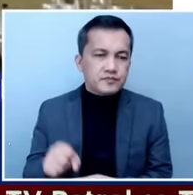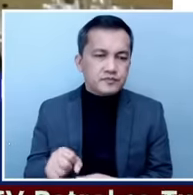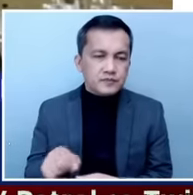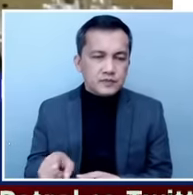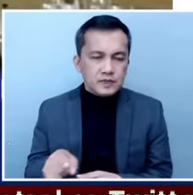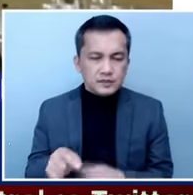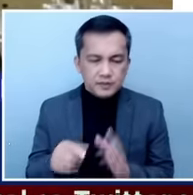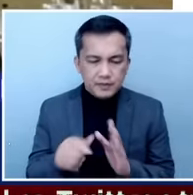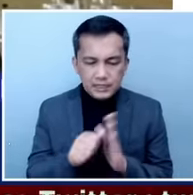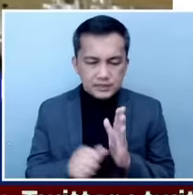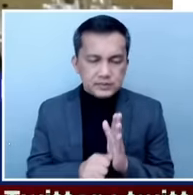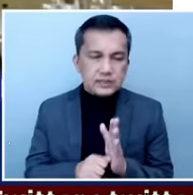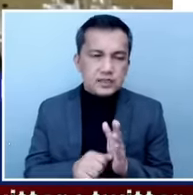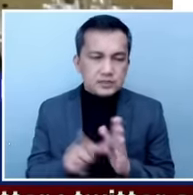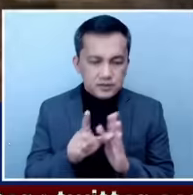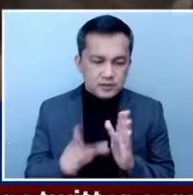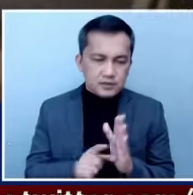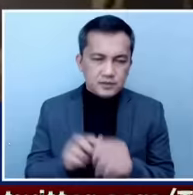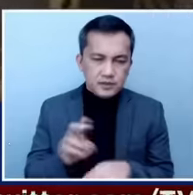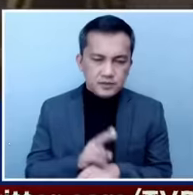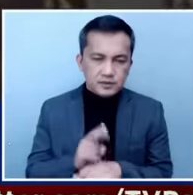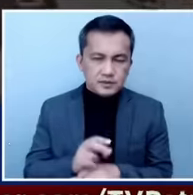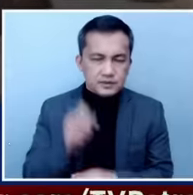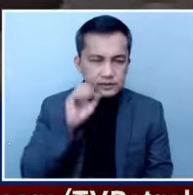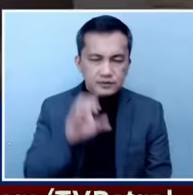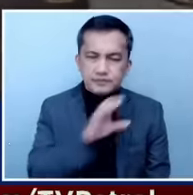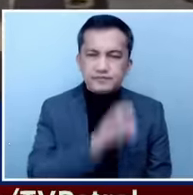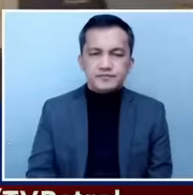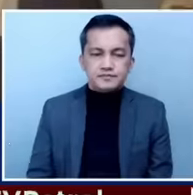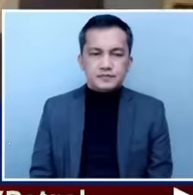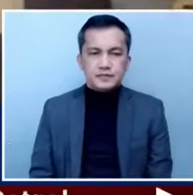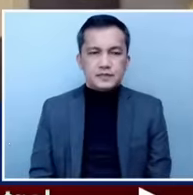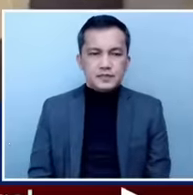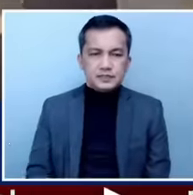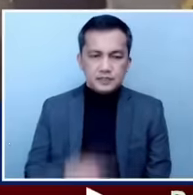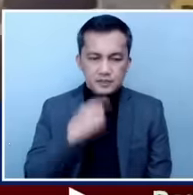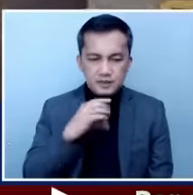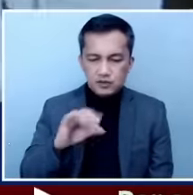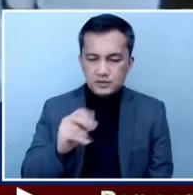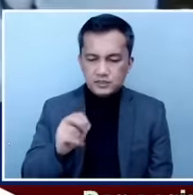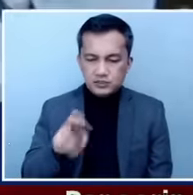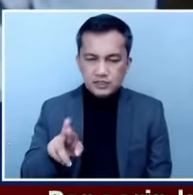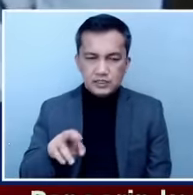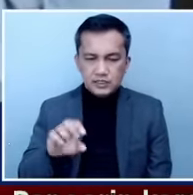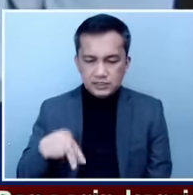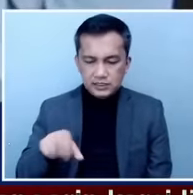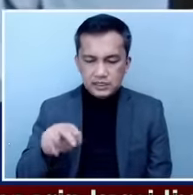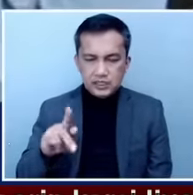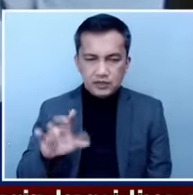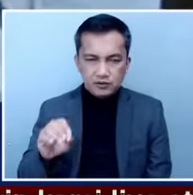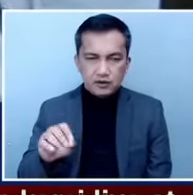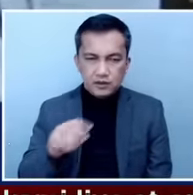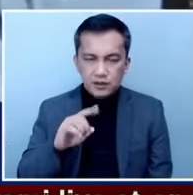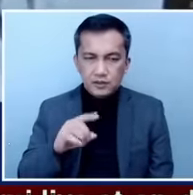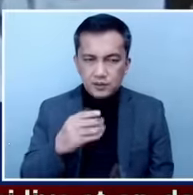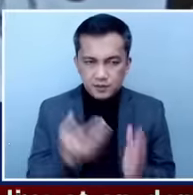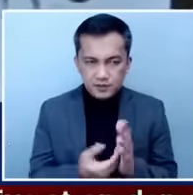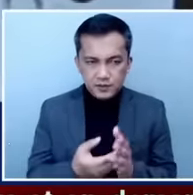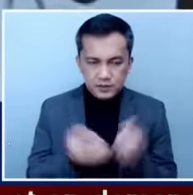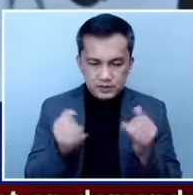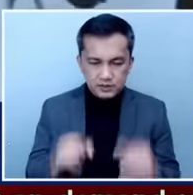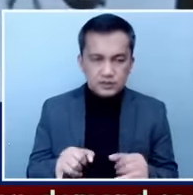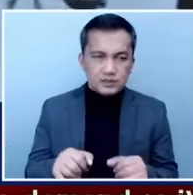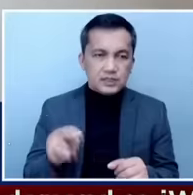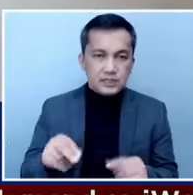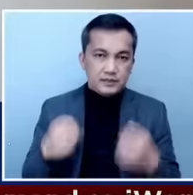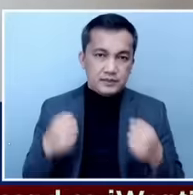batas tungkol sa paggamit ng senior citizens. Ayon kay Commissioner Quijano, patunay lamang ang isyung ito na kailangan pampalakasin ng